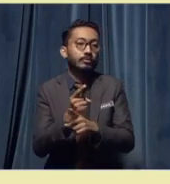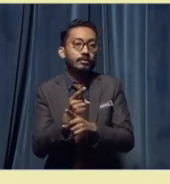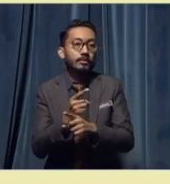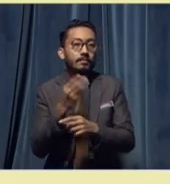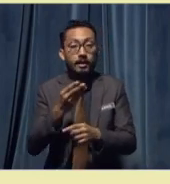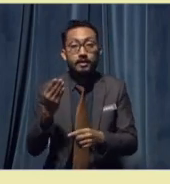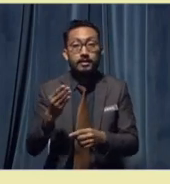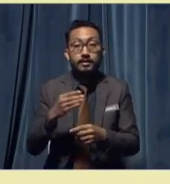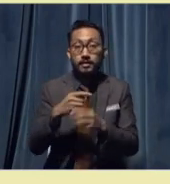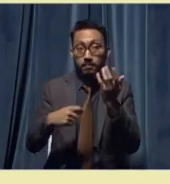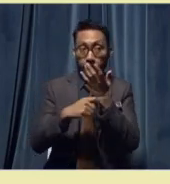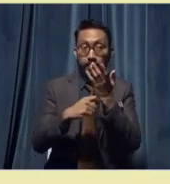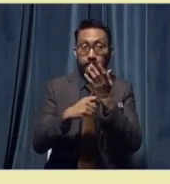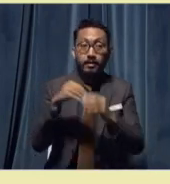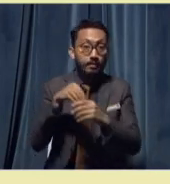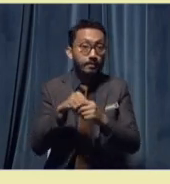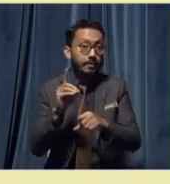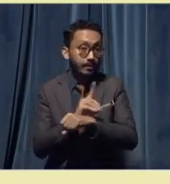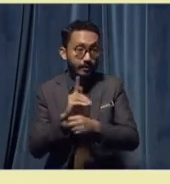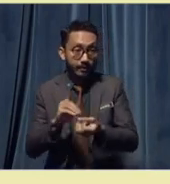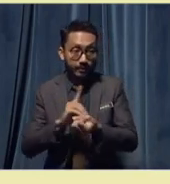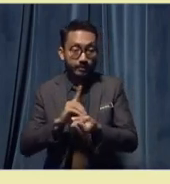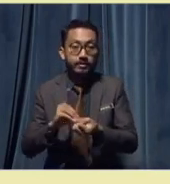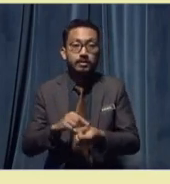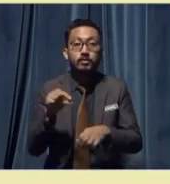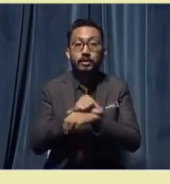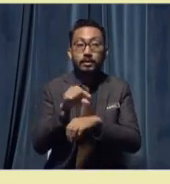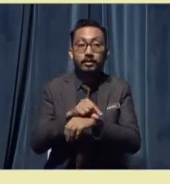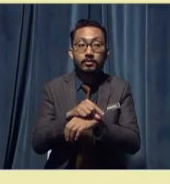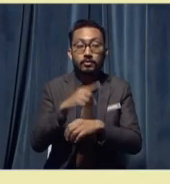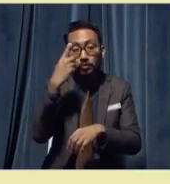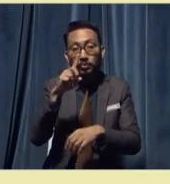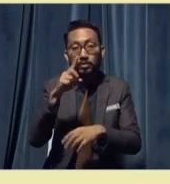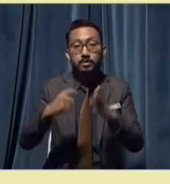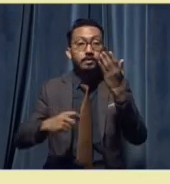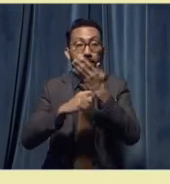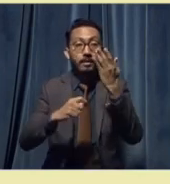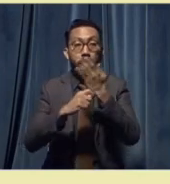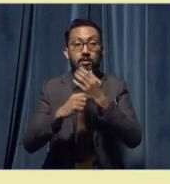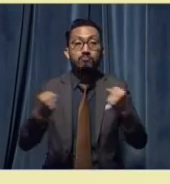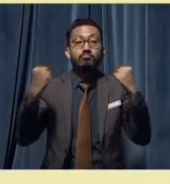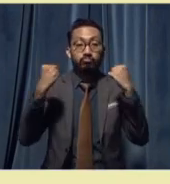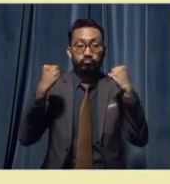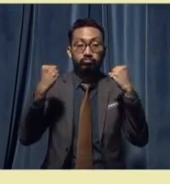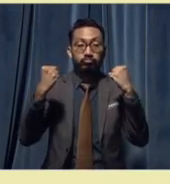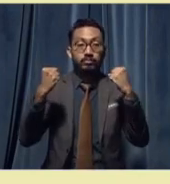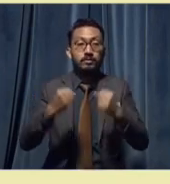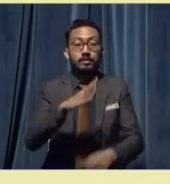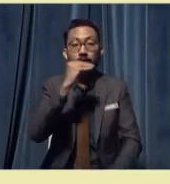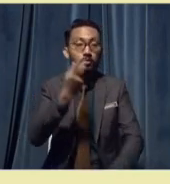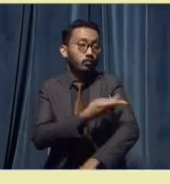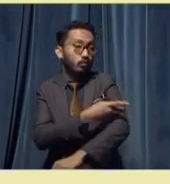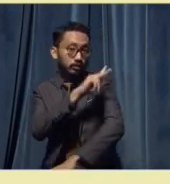Bahan tambahan dalam deterjen digunakan untuk menambah